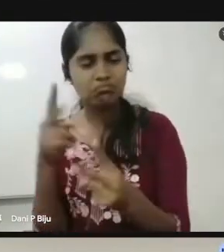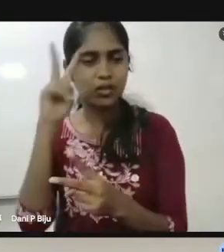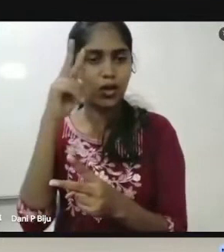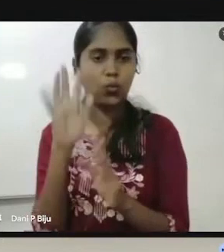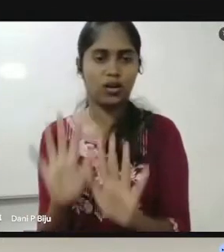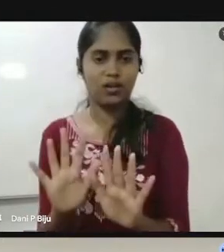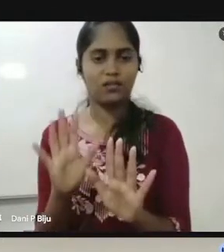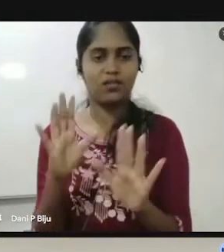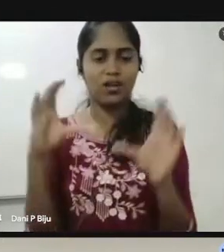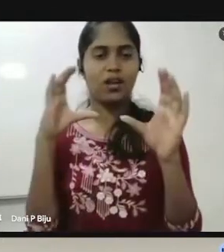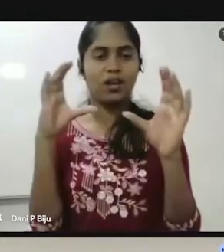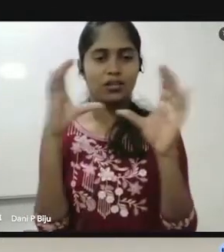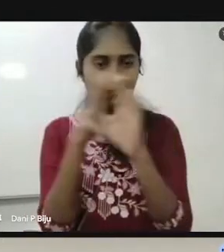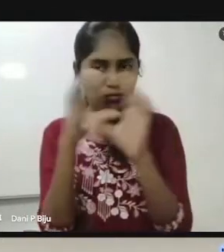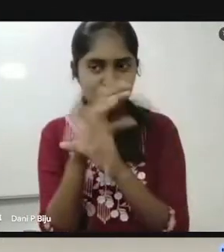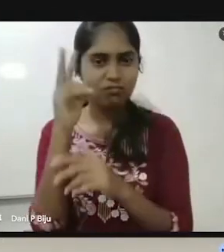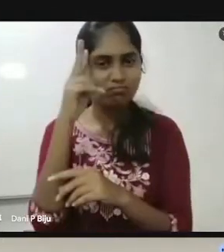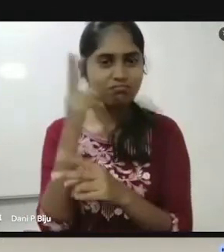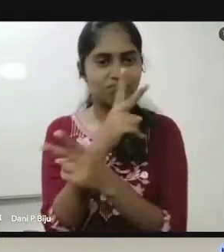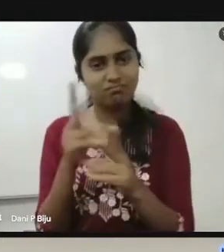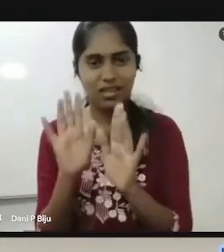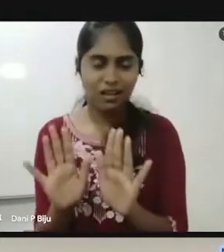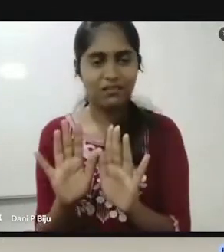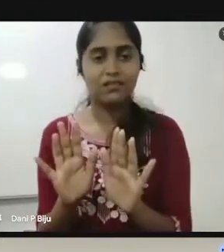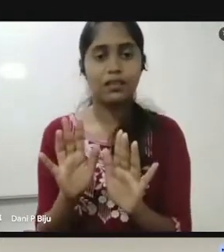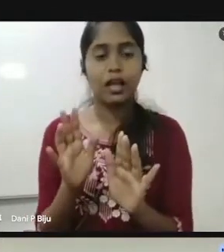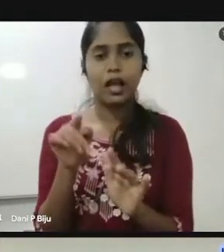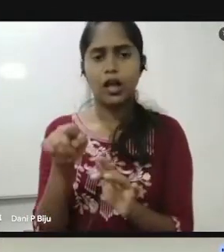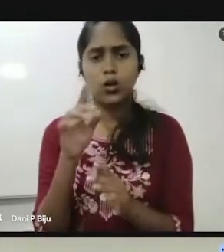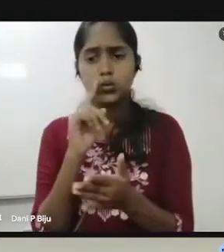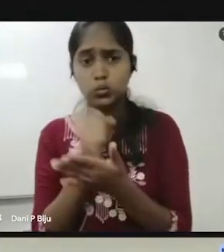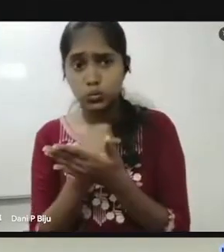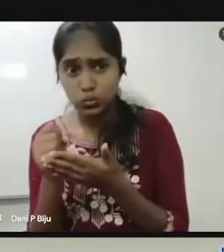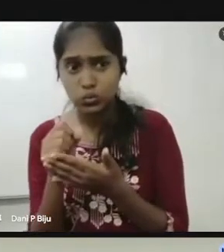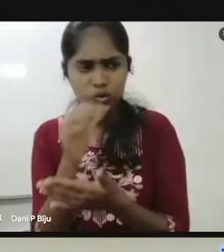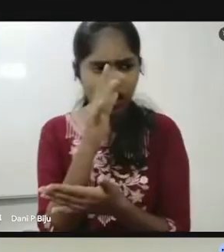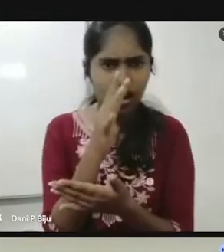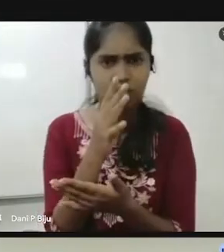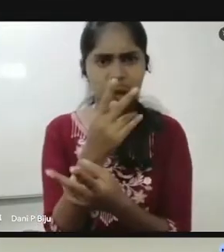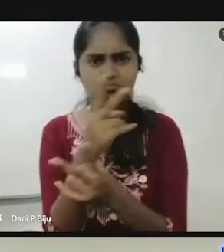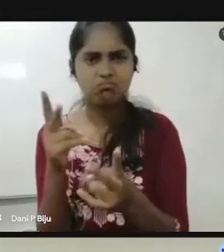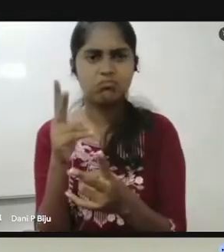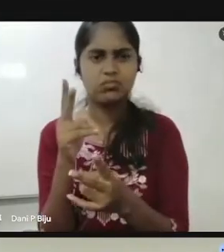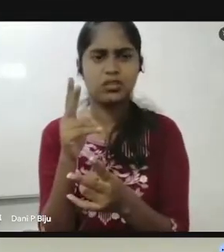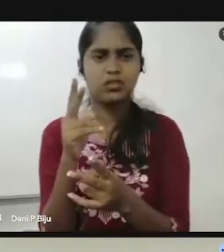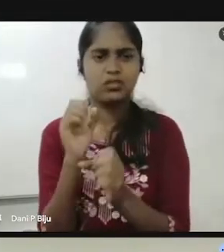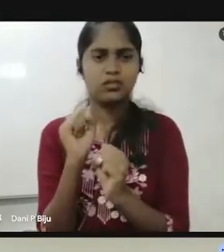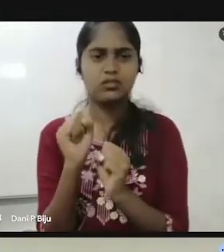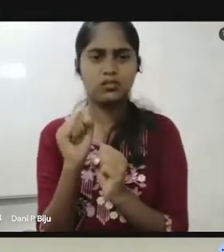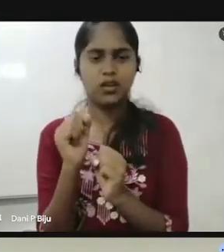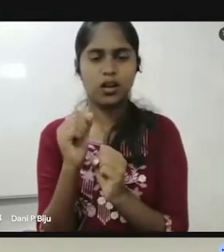ആശങ്കകൾ, കൺസേൺസ്. അതൊക്കെ ശരിക്കും ഉള്ള മിഥ്യയാണോ അതോ യാഥാർത്ഥ്യങ്ങളാണോ എന്നുള്ളതാണ് നമ്മൾ അടുത്തത് നോക്കാനായിട്ട് പോകുന്നത്.